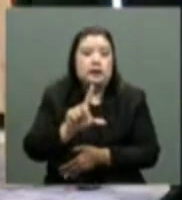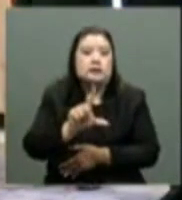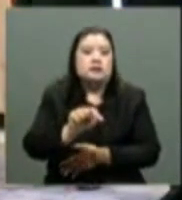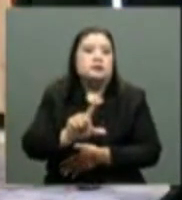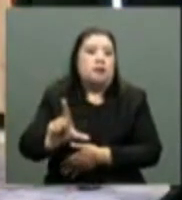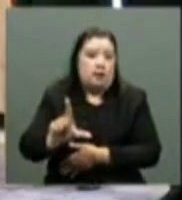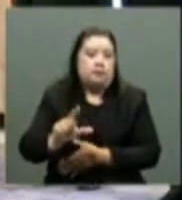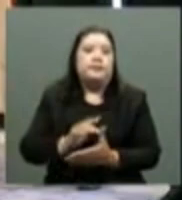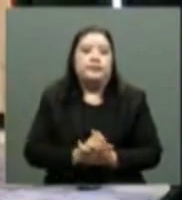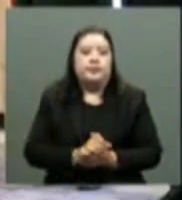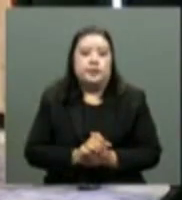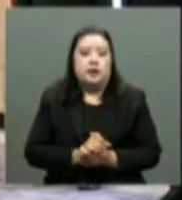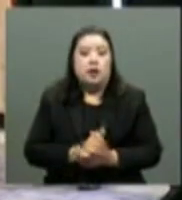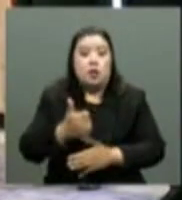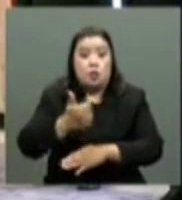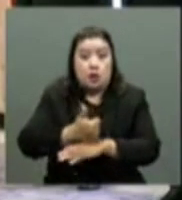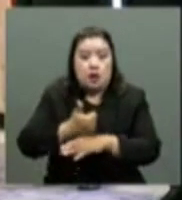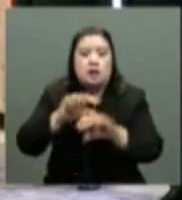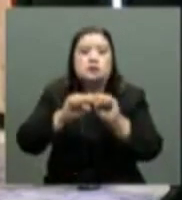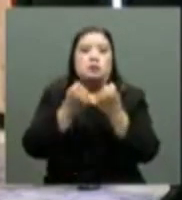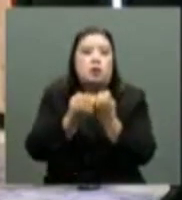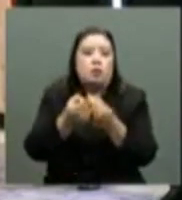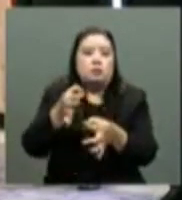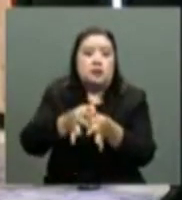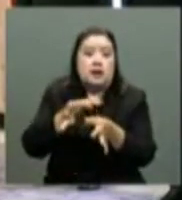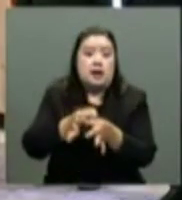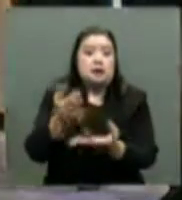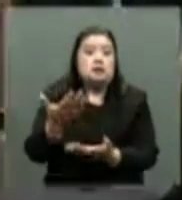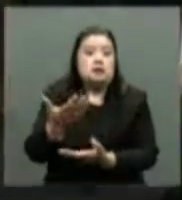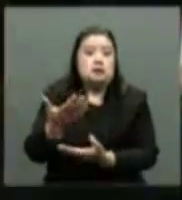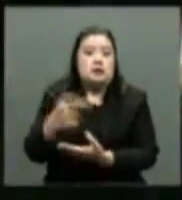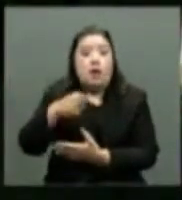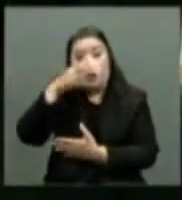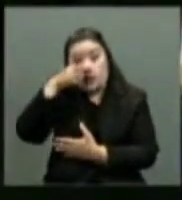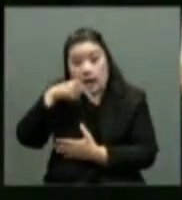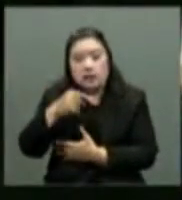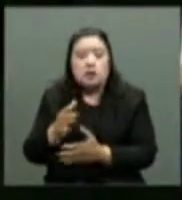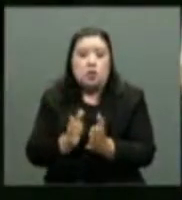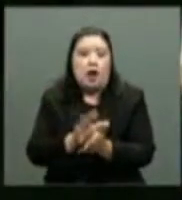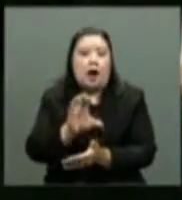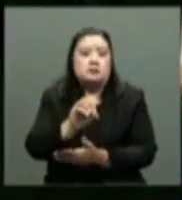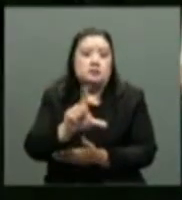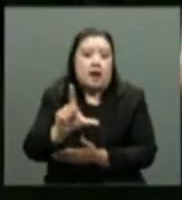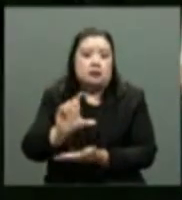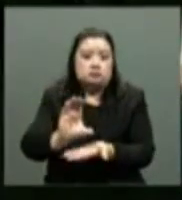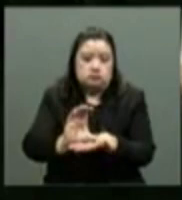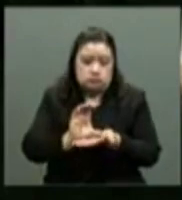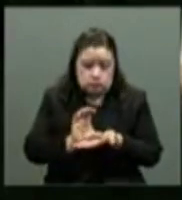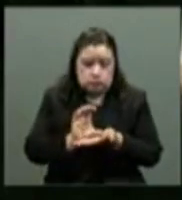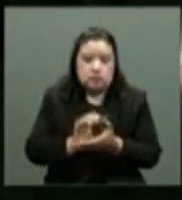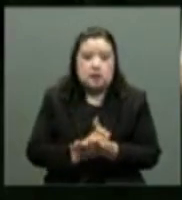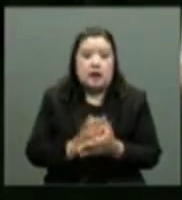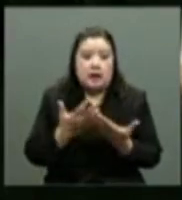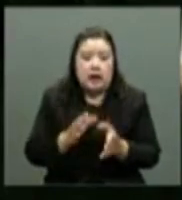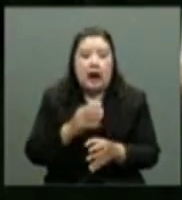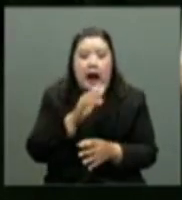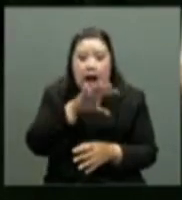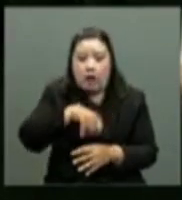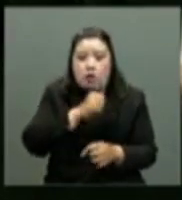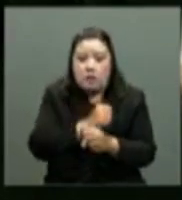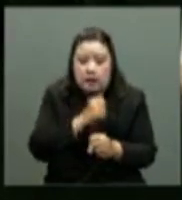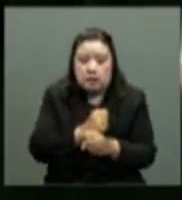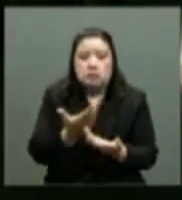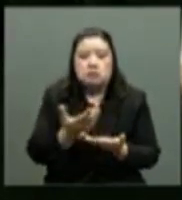ก็คณะผู้บริหารจากสมาคมธนาคารไทยมามอบให้จำนวน50ล้านซึ่งก็ต้องนำไปแก้ไขปัญหา